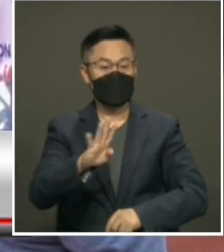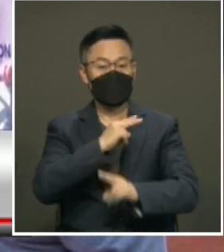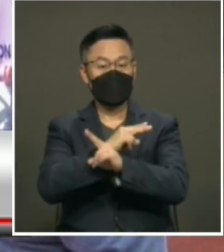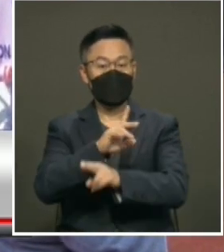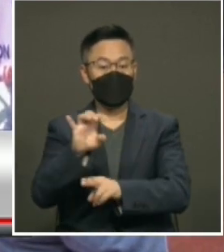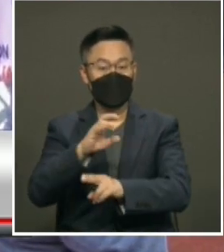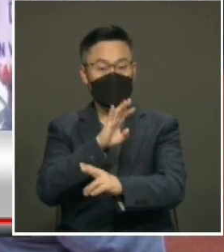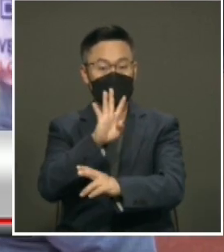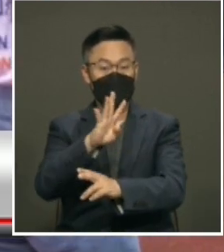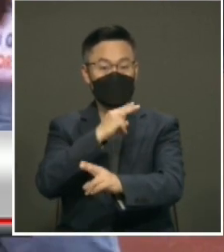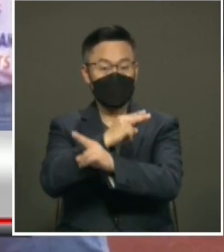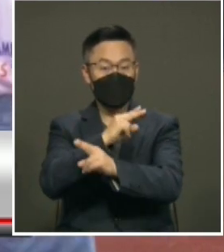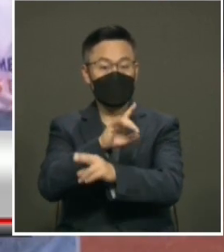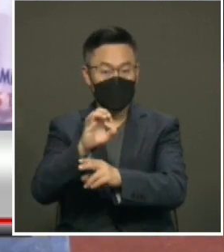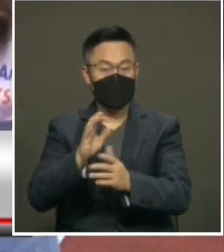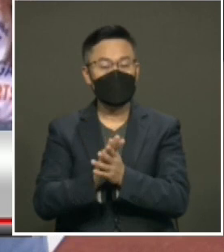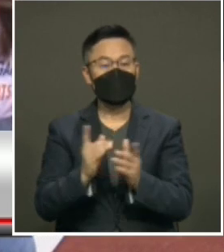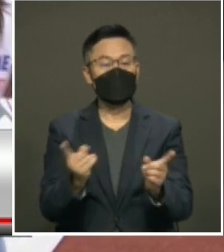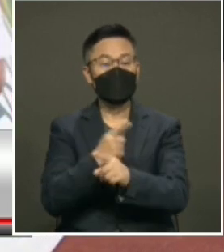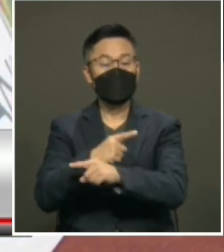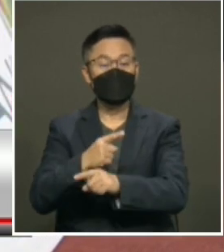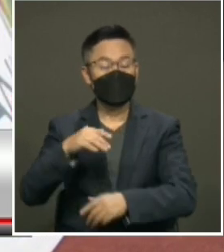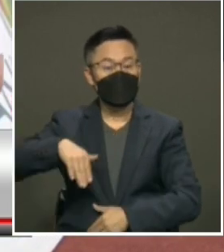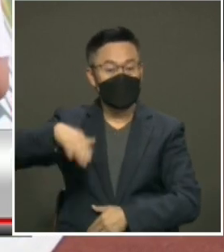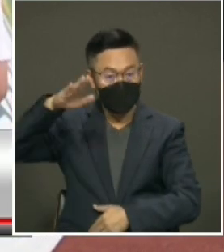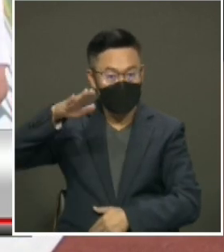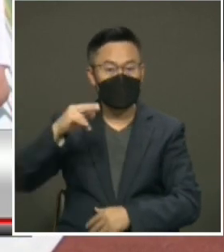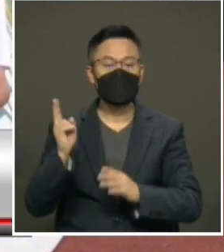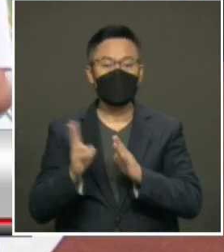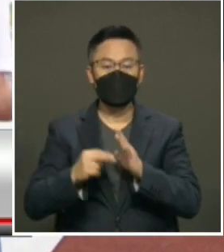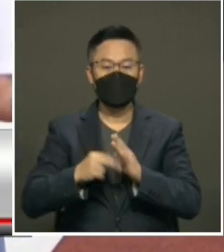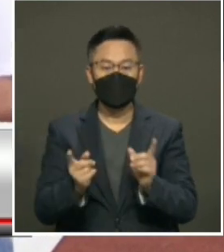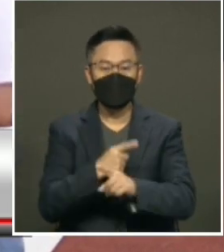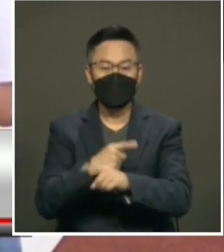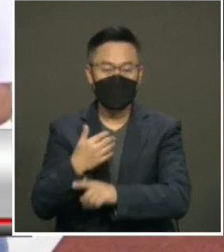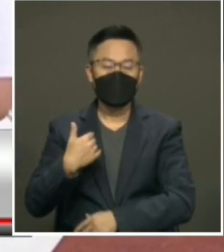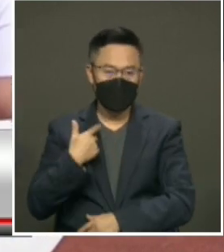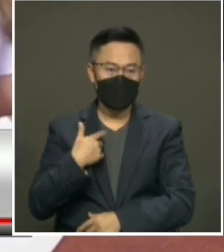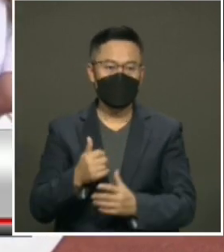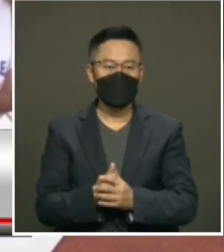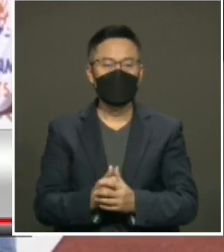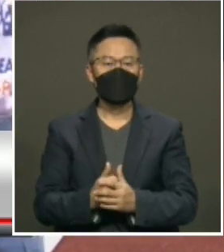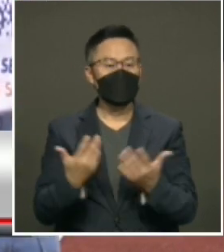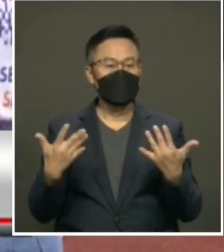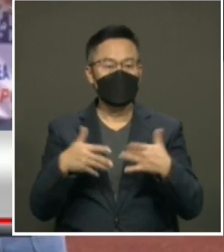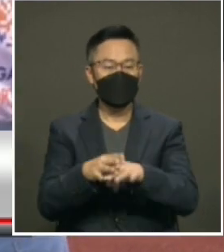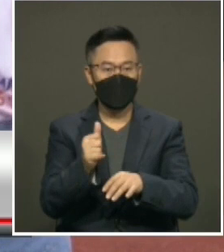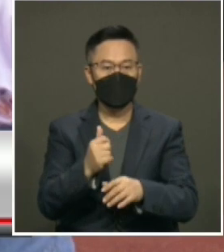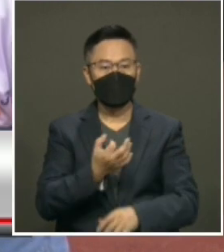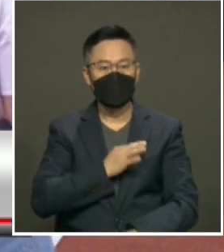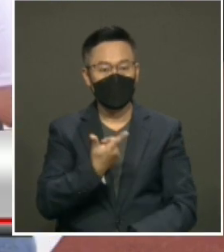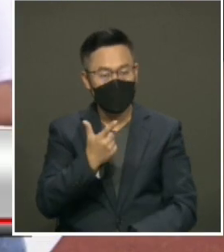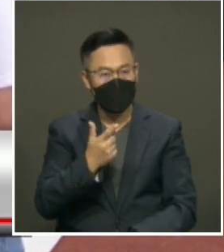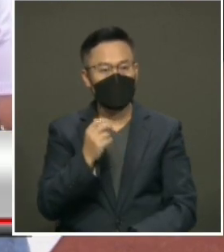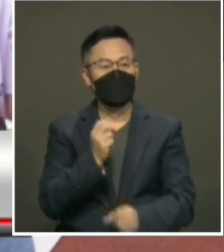มีรุ่นพี่ที่มีความสามารถใกล้เคียงกันนะครับมากก็สามารถจะฟ้าเหรียญทองแม้ก